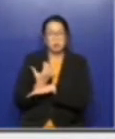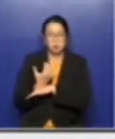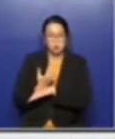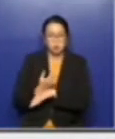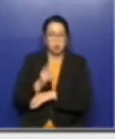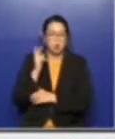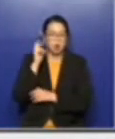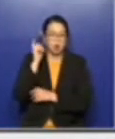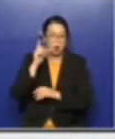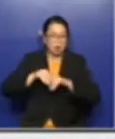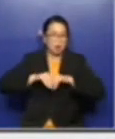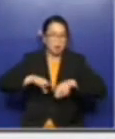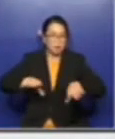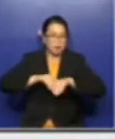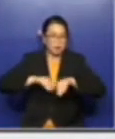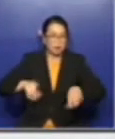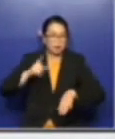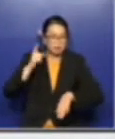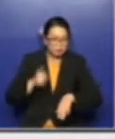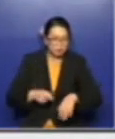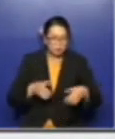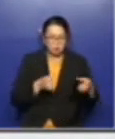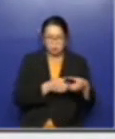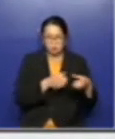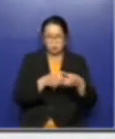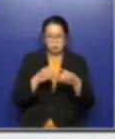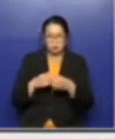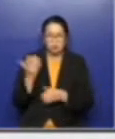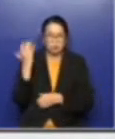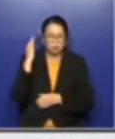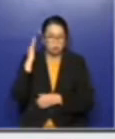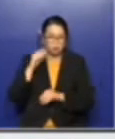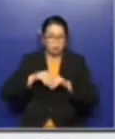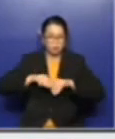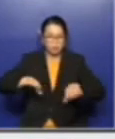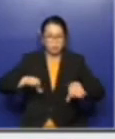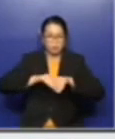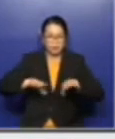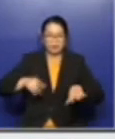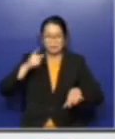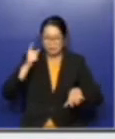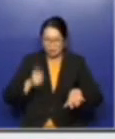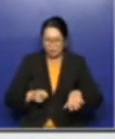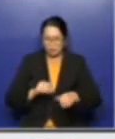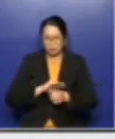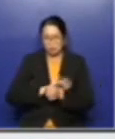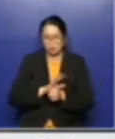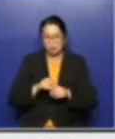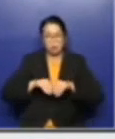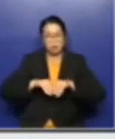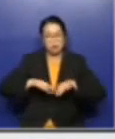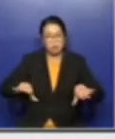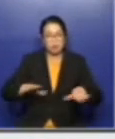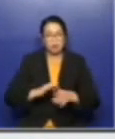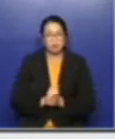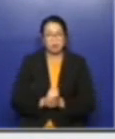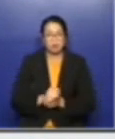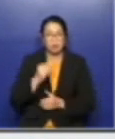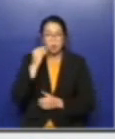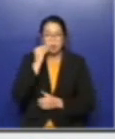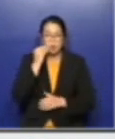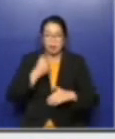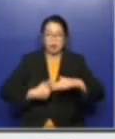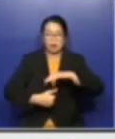งานความจริงแต่ละชุดอย่างครบถ้วนรอบด้านโควิดที่อยู่บ้านหยุดเชื้